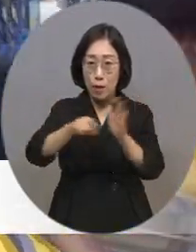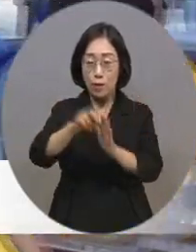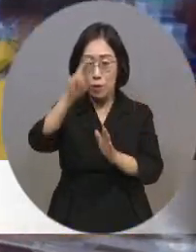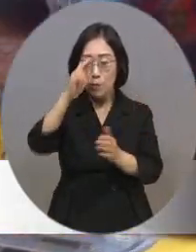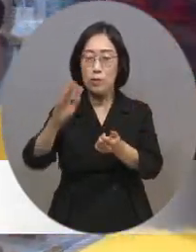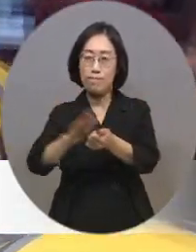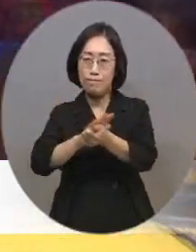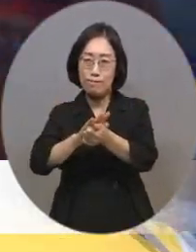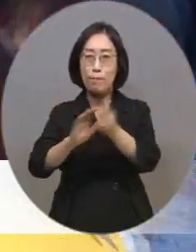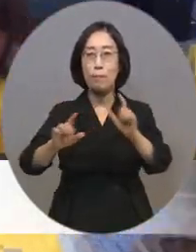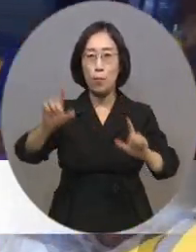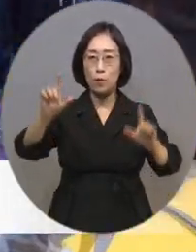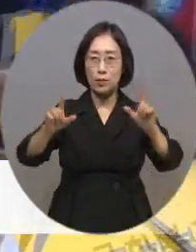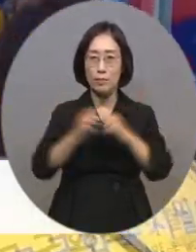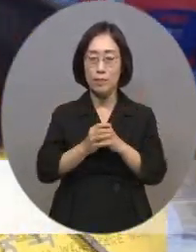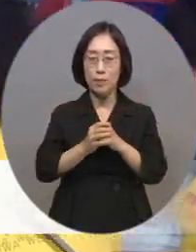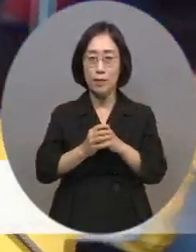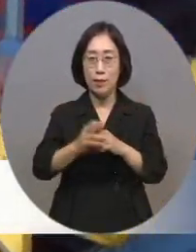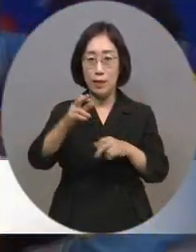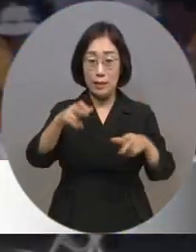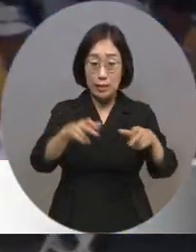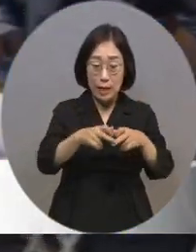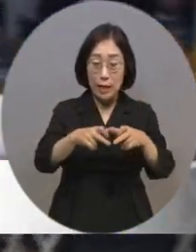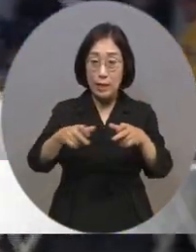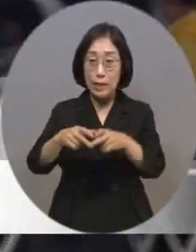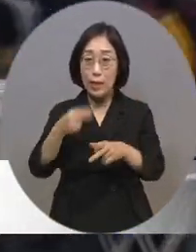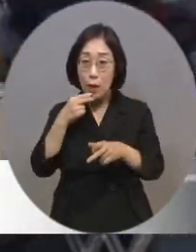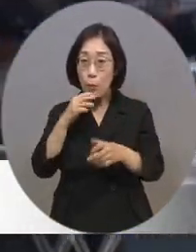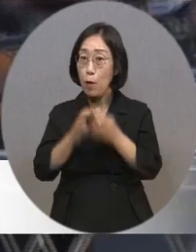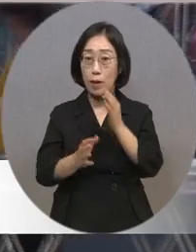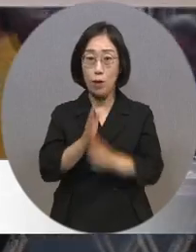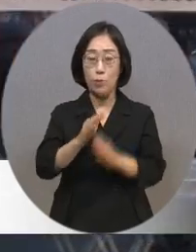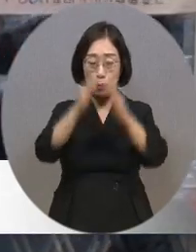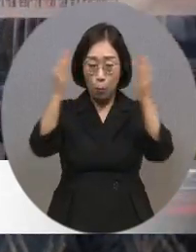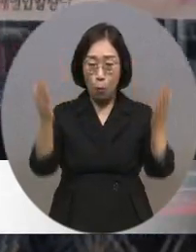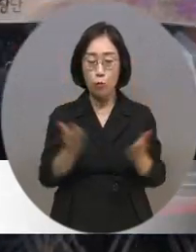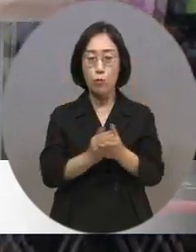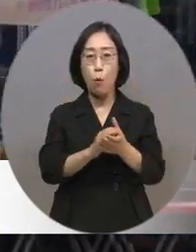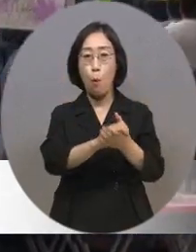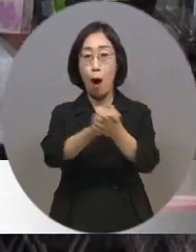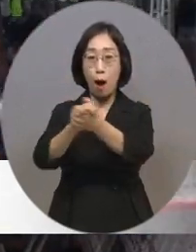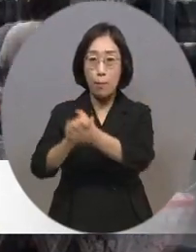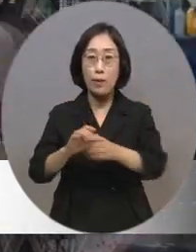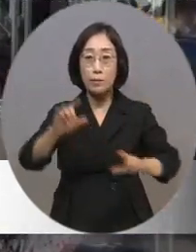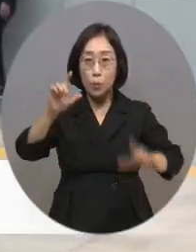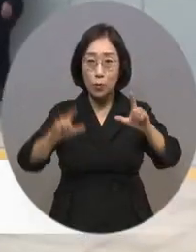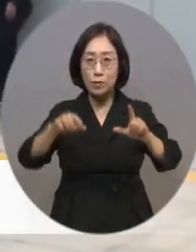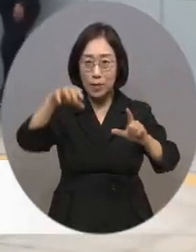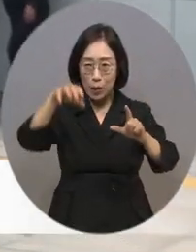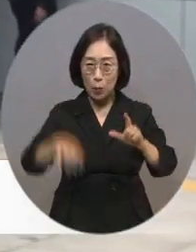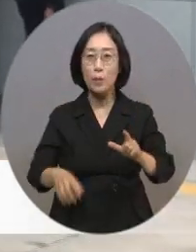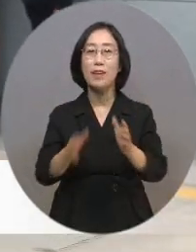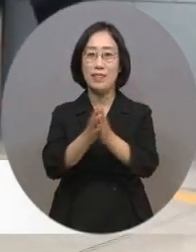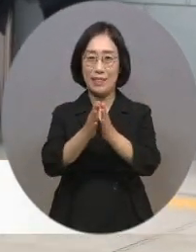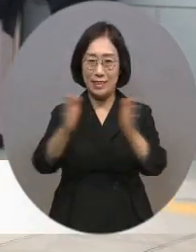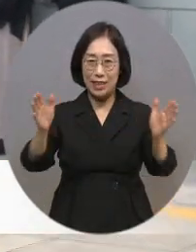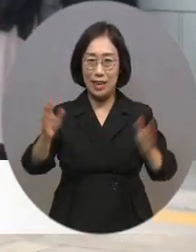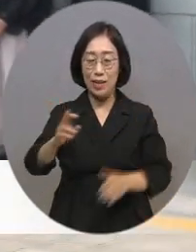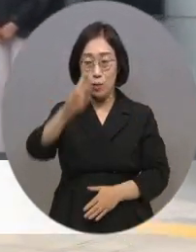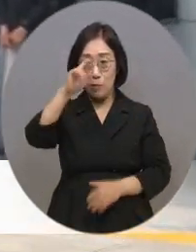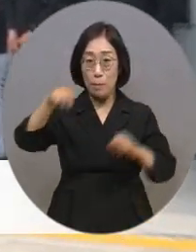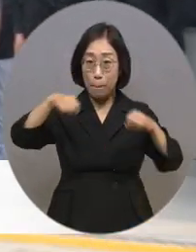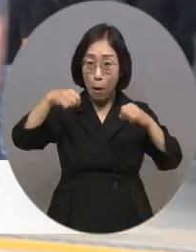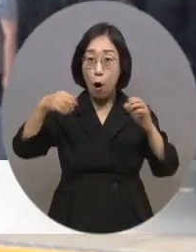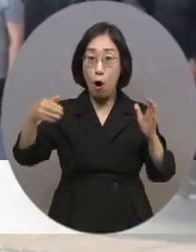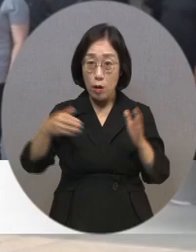식사가 준비되었습니다. 장애인, 비장애인이 더불어 서로 화합하는 모습은 이곳에서 시작됩니다. 점심 식사를 마친